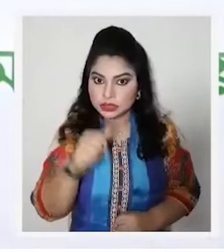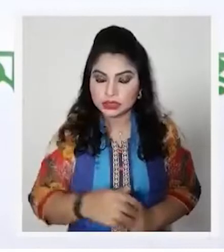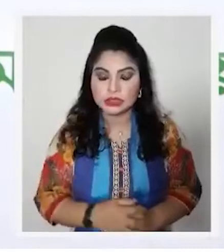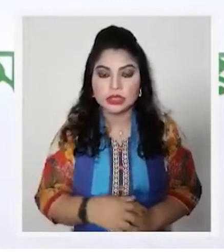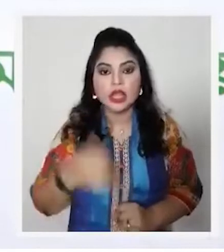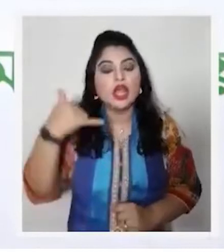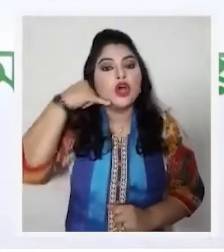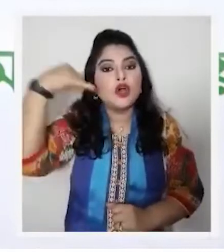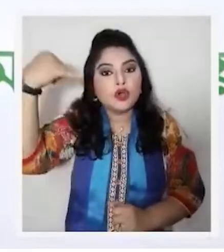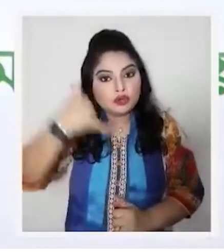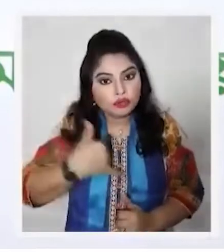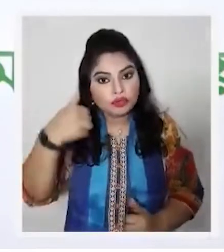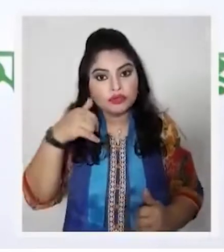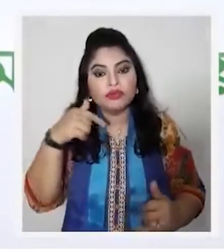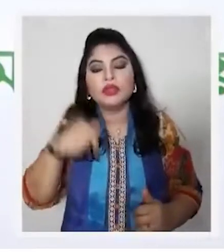24 ঘন্টায়